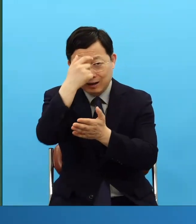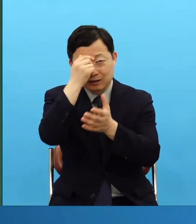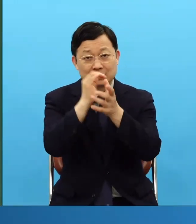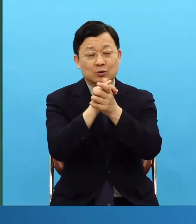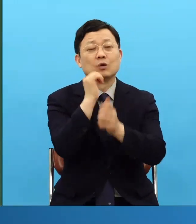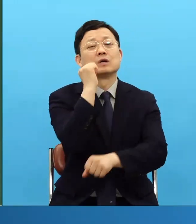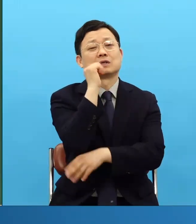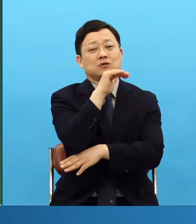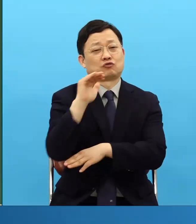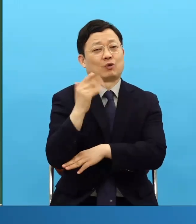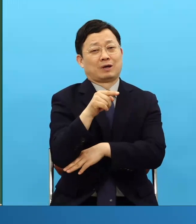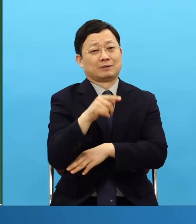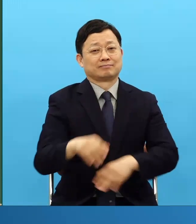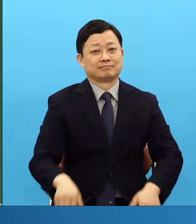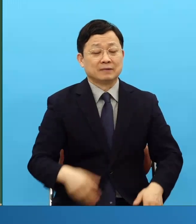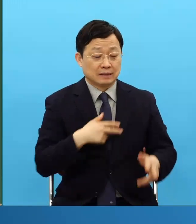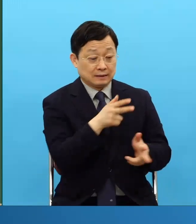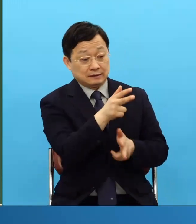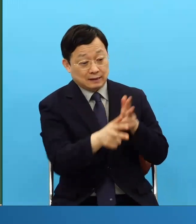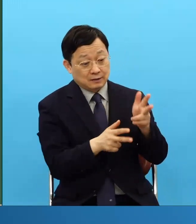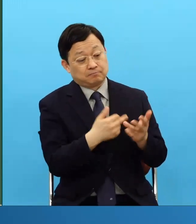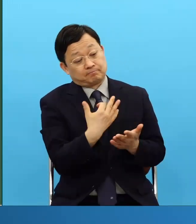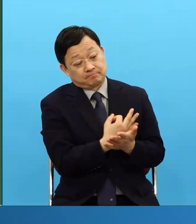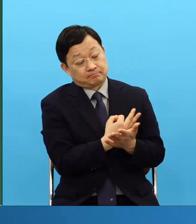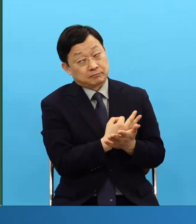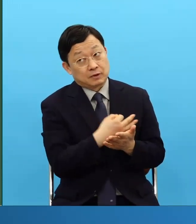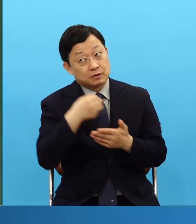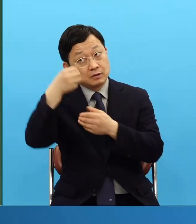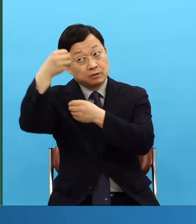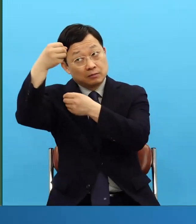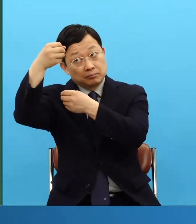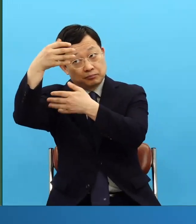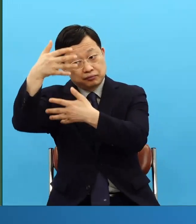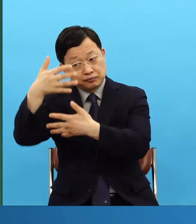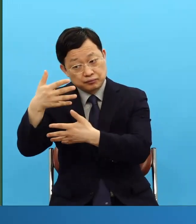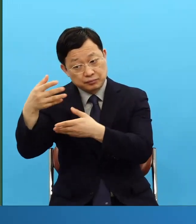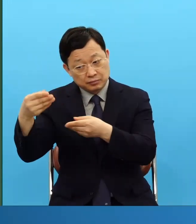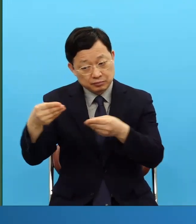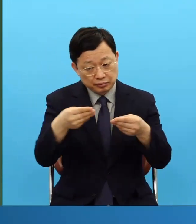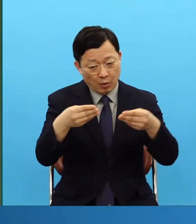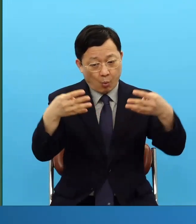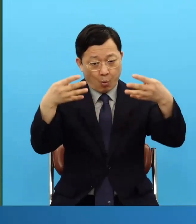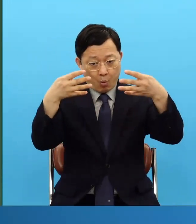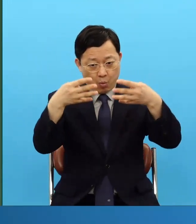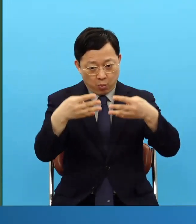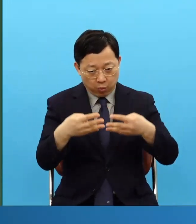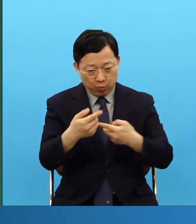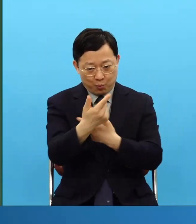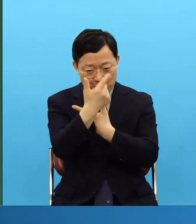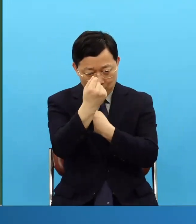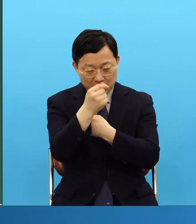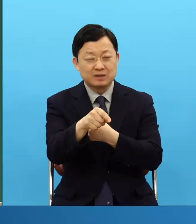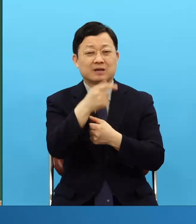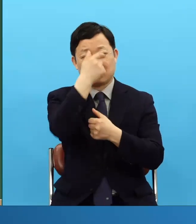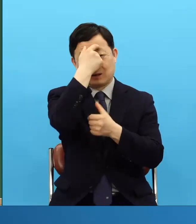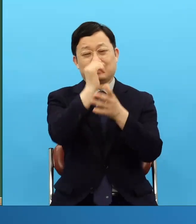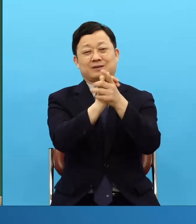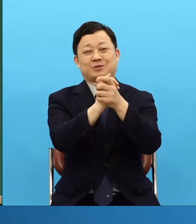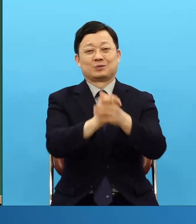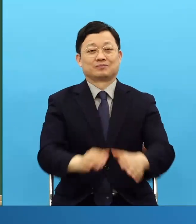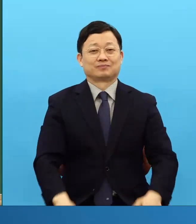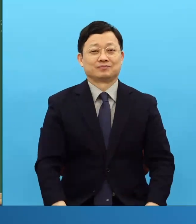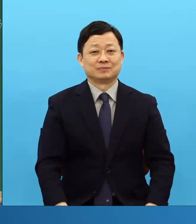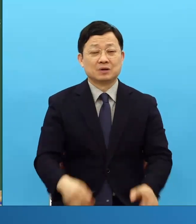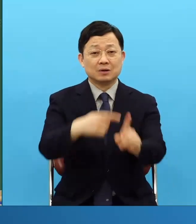산업이 이제 이 속에서 보여야 되죠. That you must be able to see your business within this. 그게 기도입니다. That is prayer. 주일날 사람 얘기하지 말고